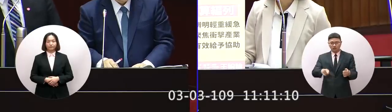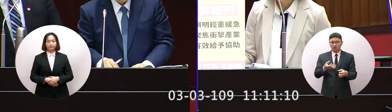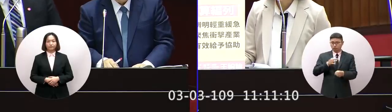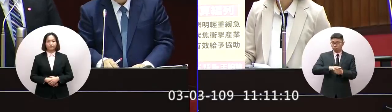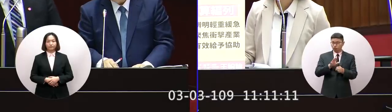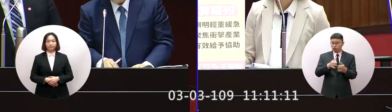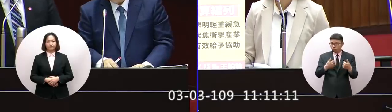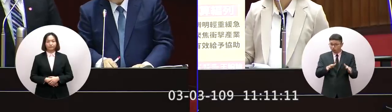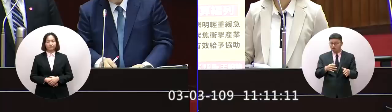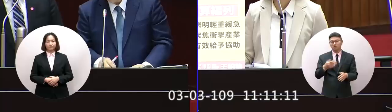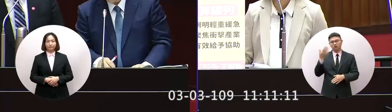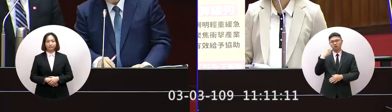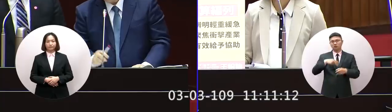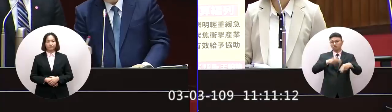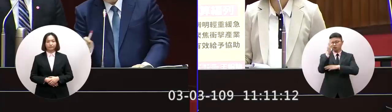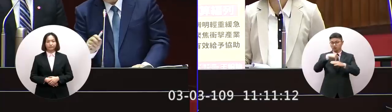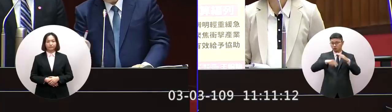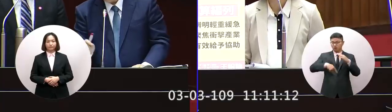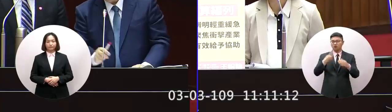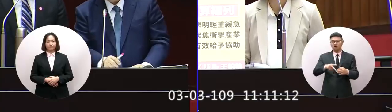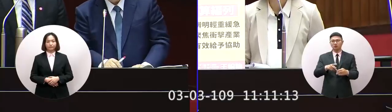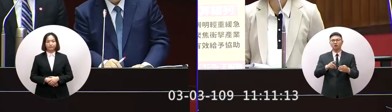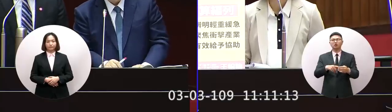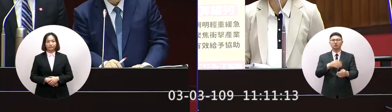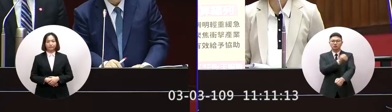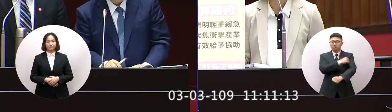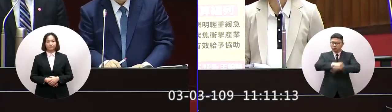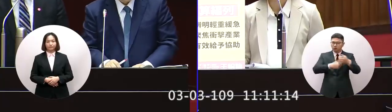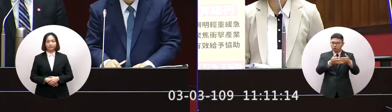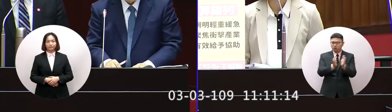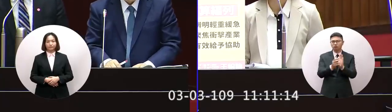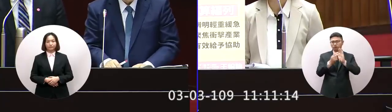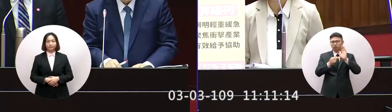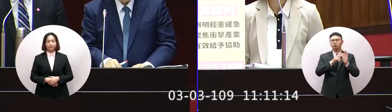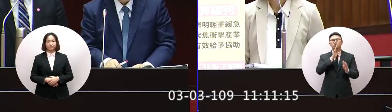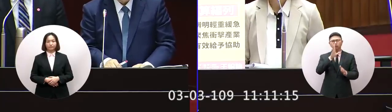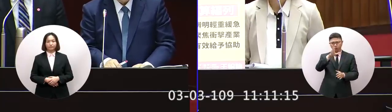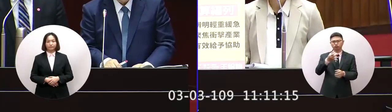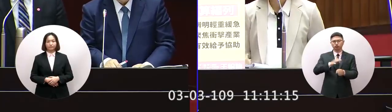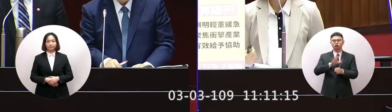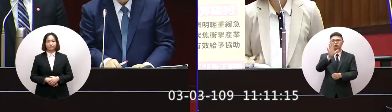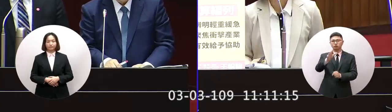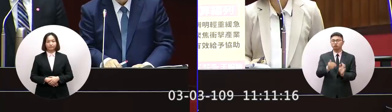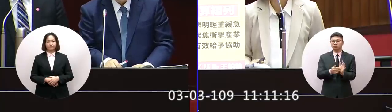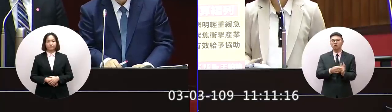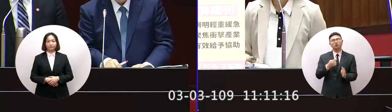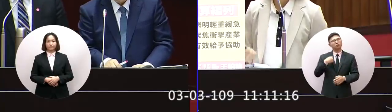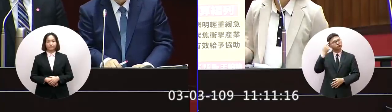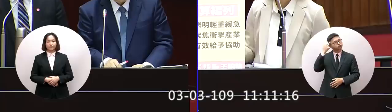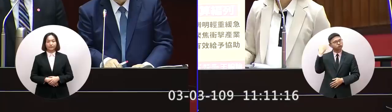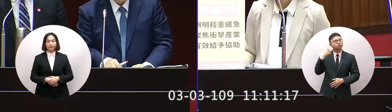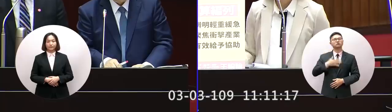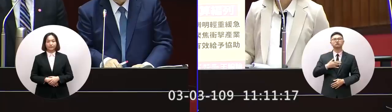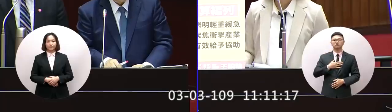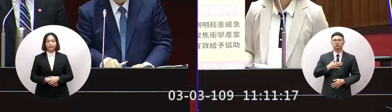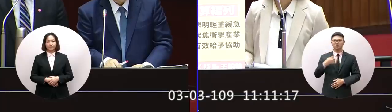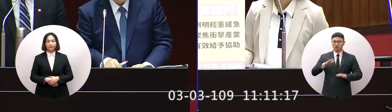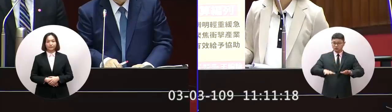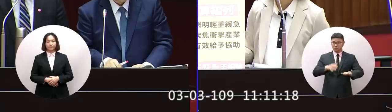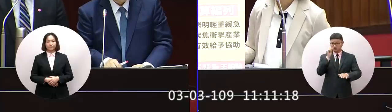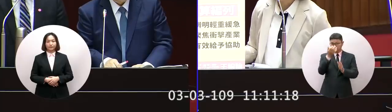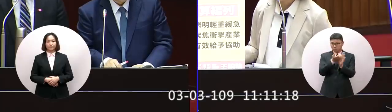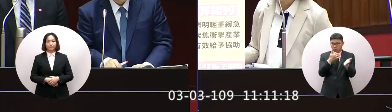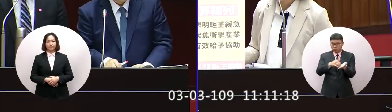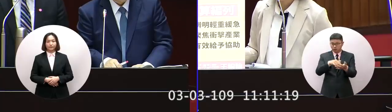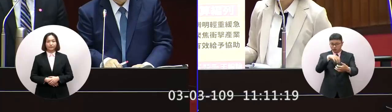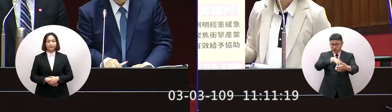当时行政院和劳动部的解释是说，其实在相关的法令上都已经有给予相对应的补助了，但我们当时也理解了。但是我们在这次的特别预算案里